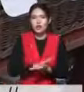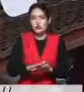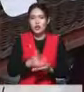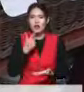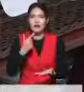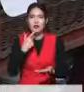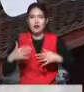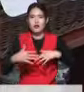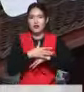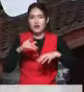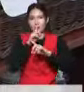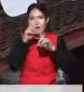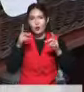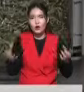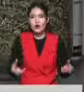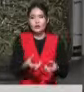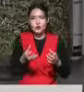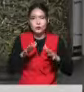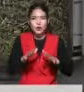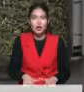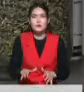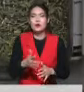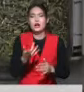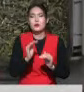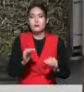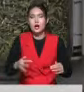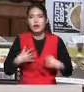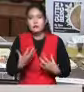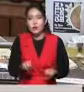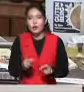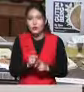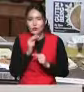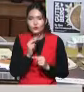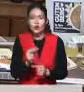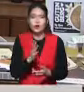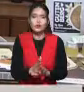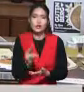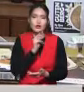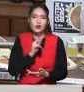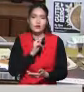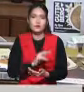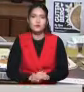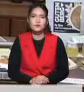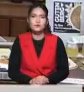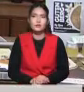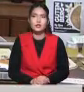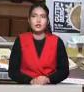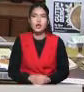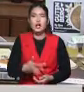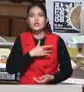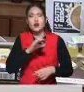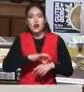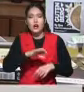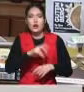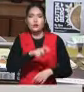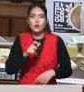жүрек жұмысын жақсартып қана қоймай, бүйрекке тас байлануын болдырмайды. Приходят, я стараюсь как можно больше. Жүрек ауруымен ауыратын